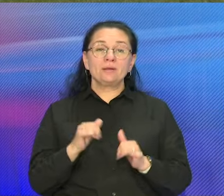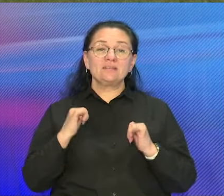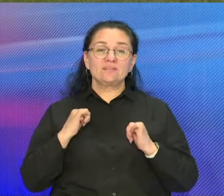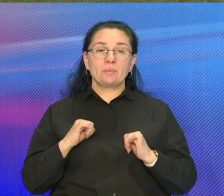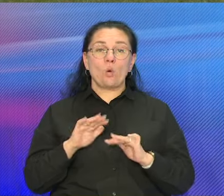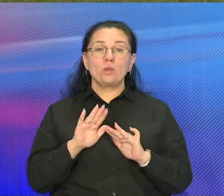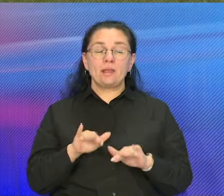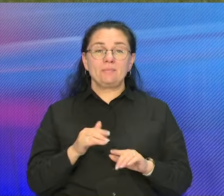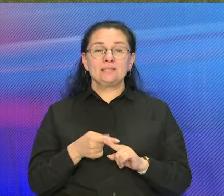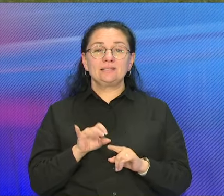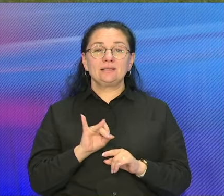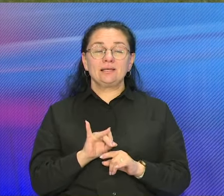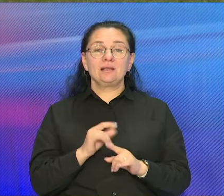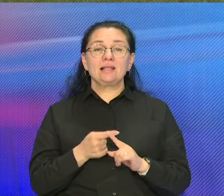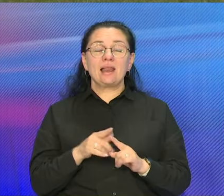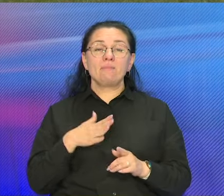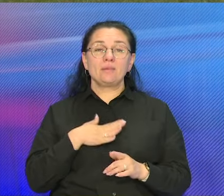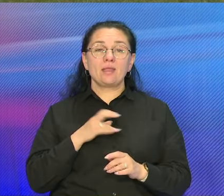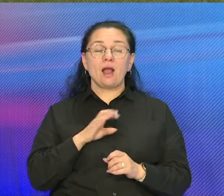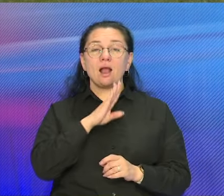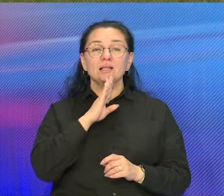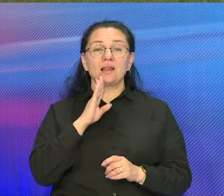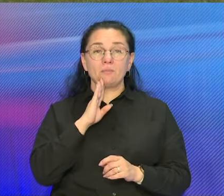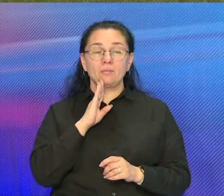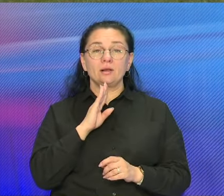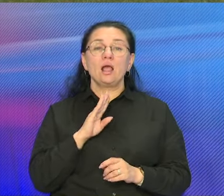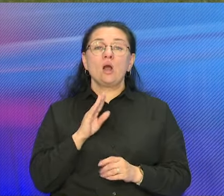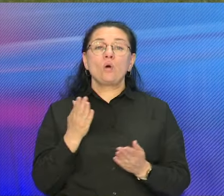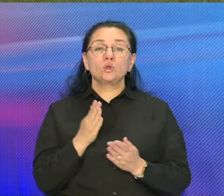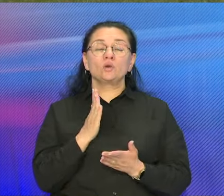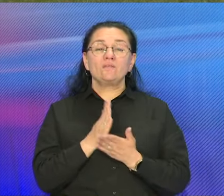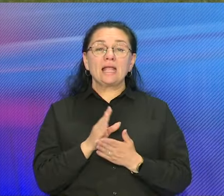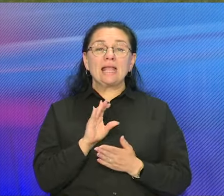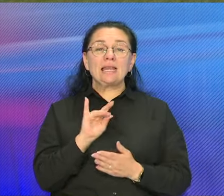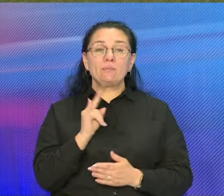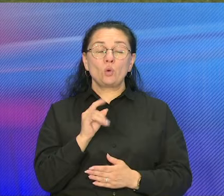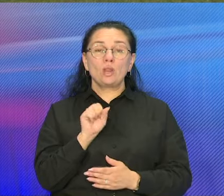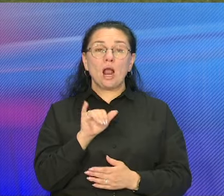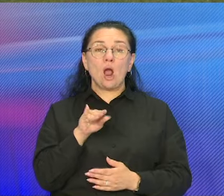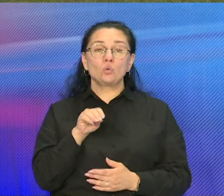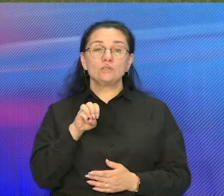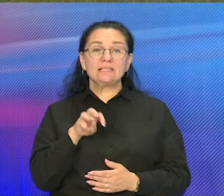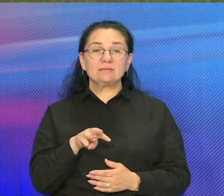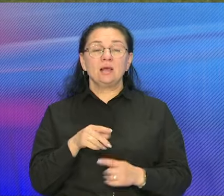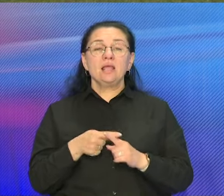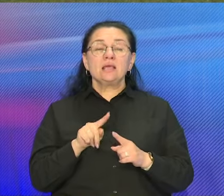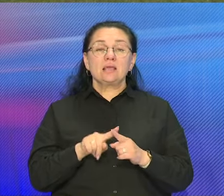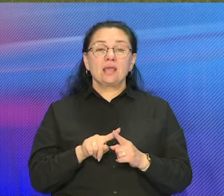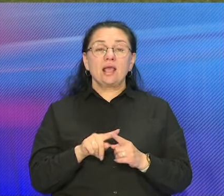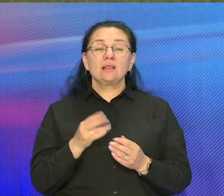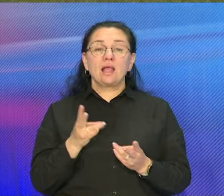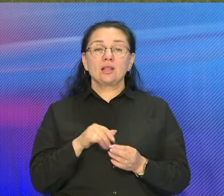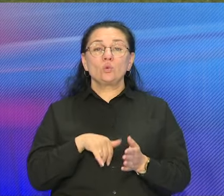Для меня, как для мамы ребёнка с аутизмом, мы вынуждены были в силу своего диагноза уйти на домашнее